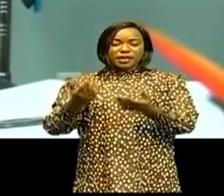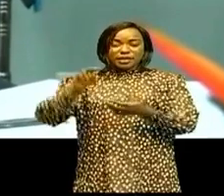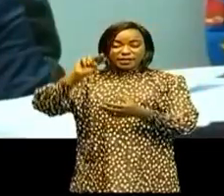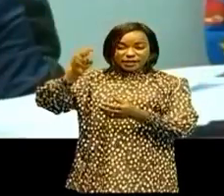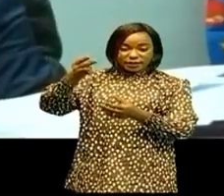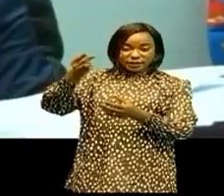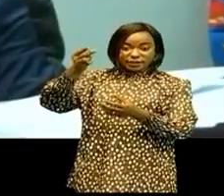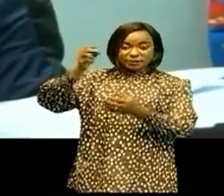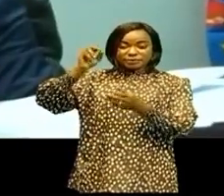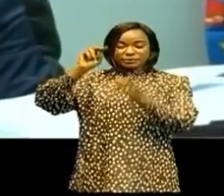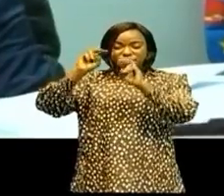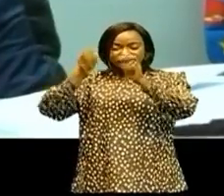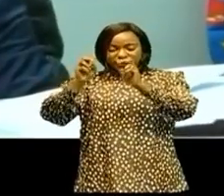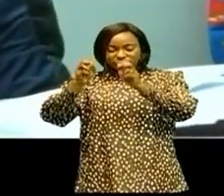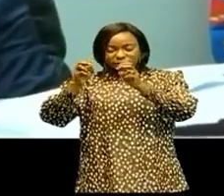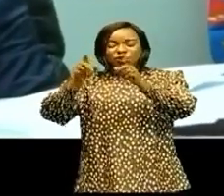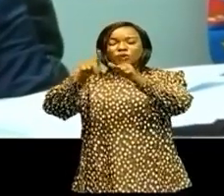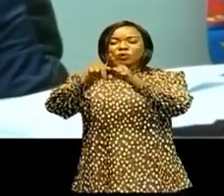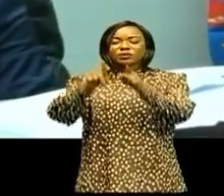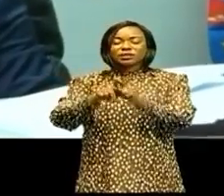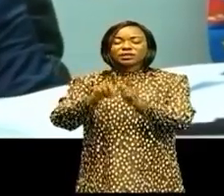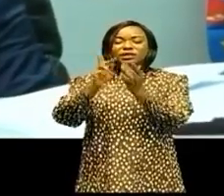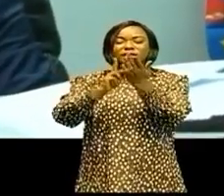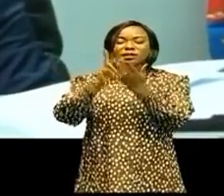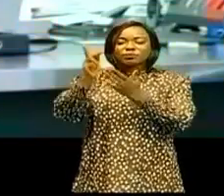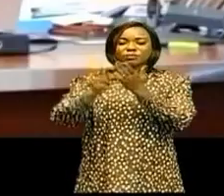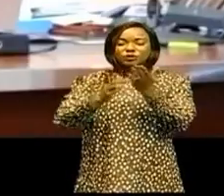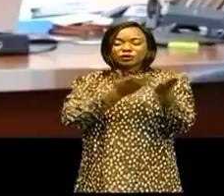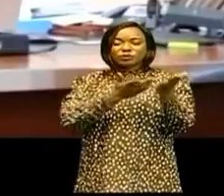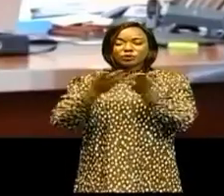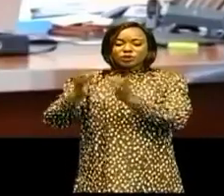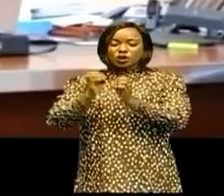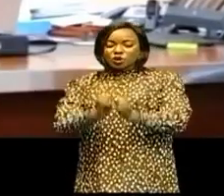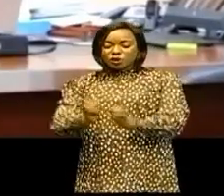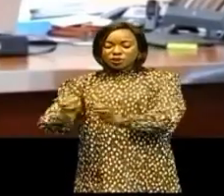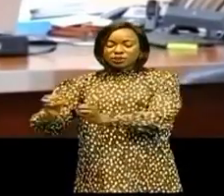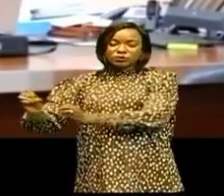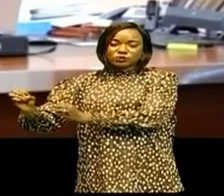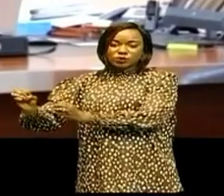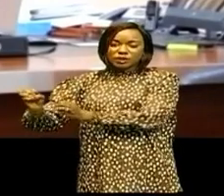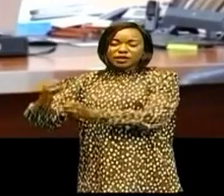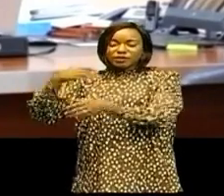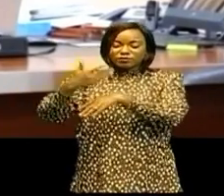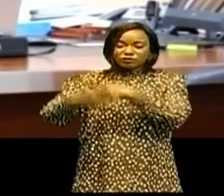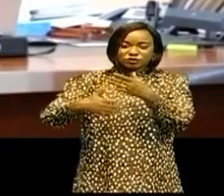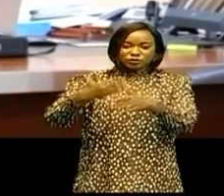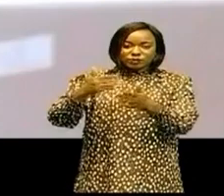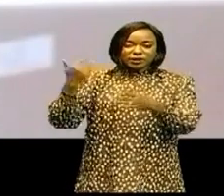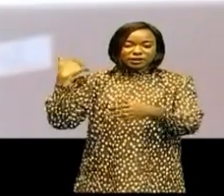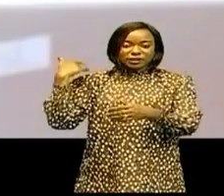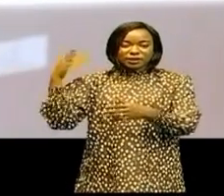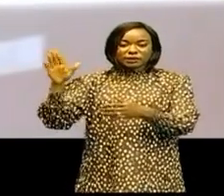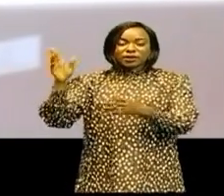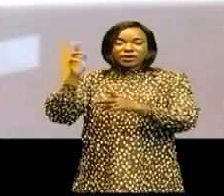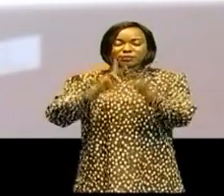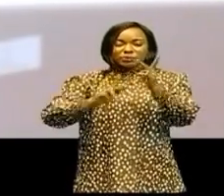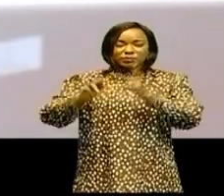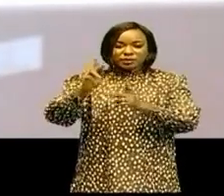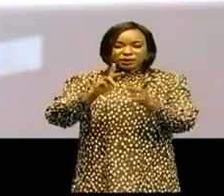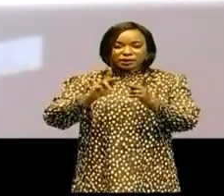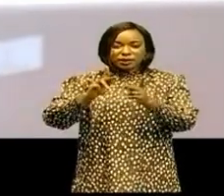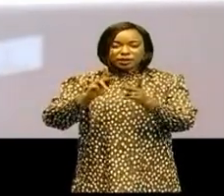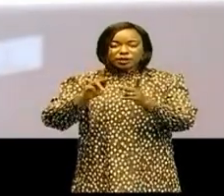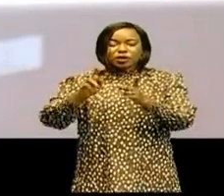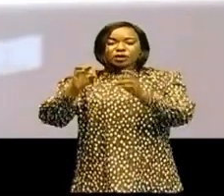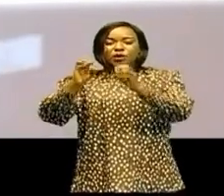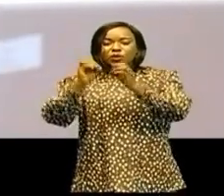texte a concerné les projets de décret portant organisation et fonctionnement d'un établissement public dénommé